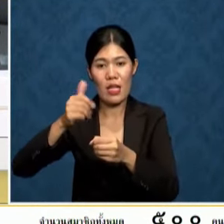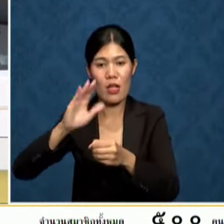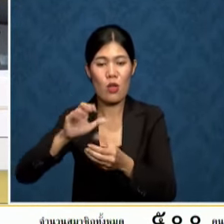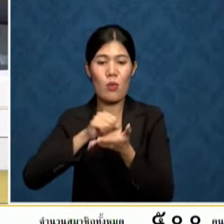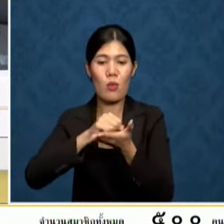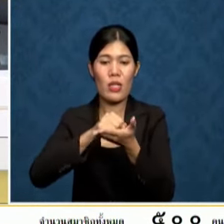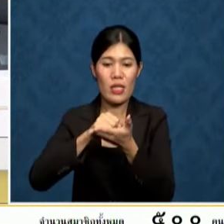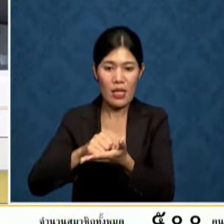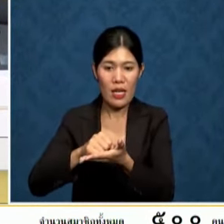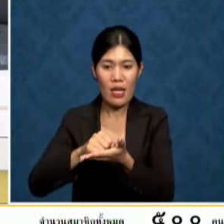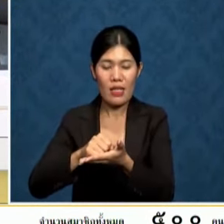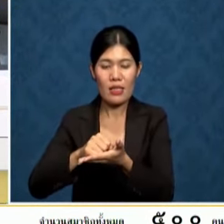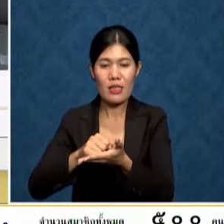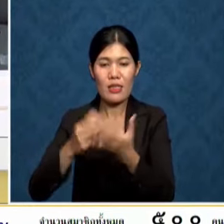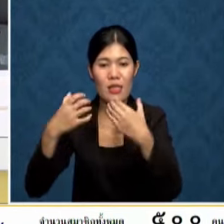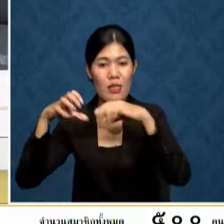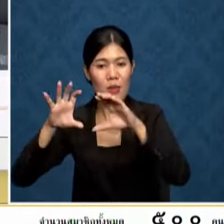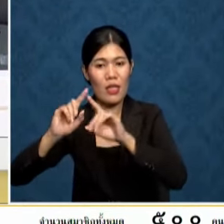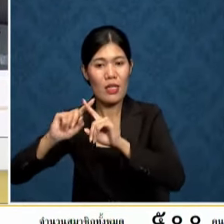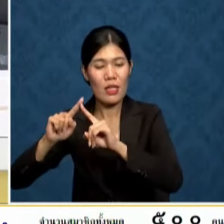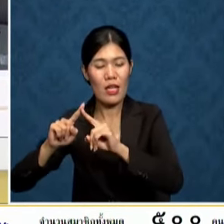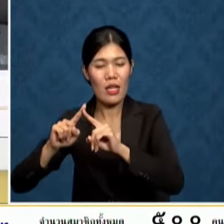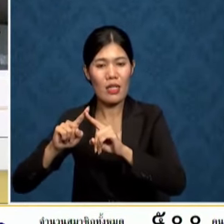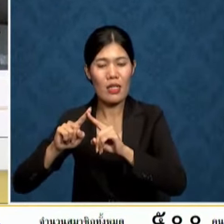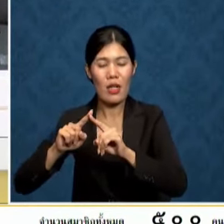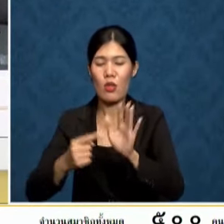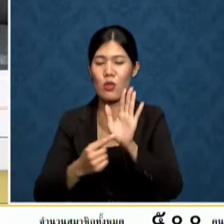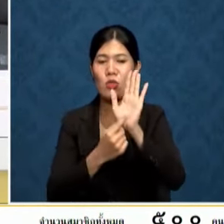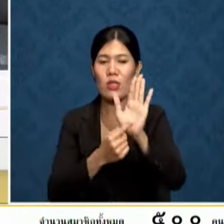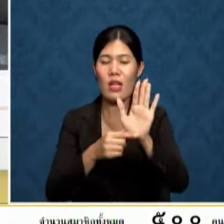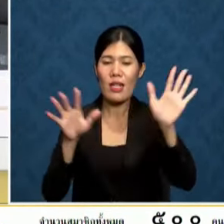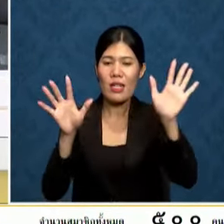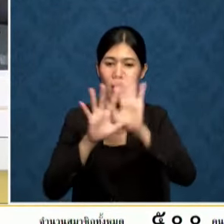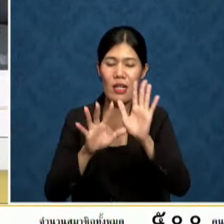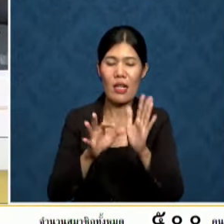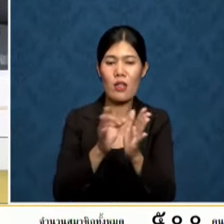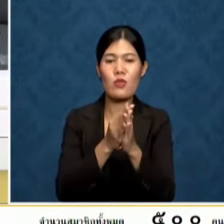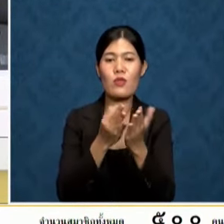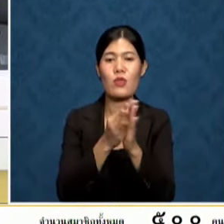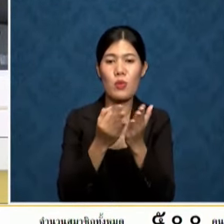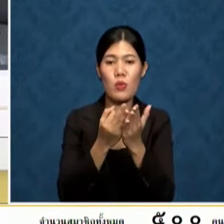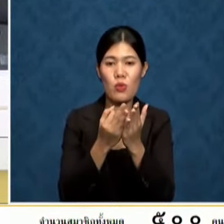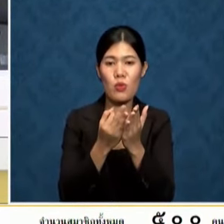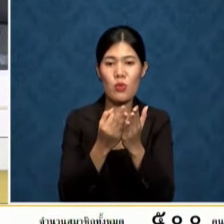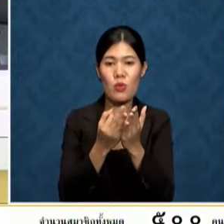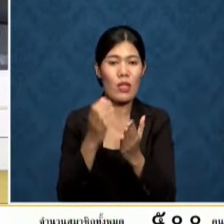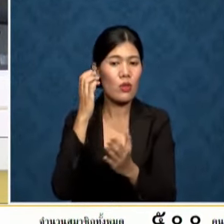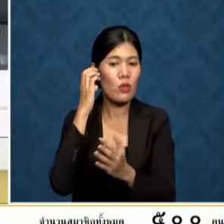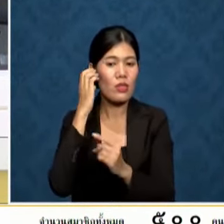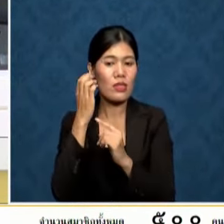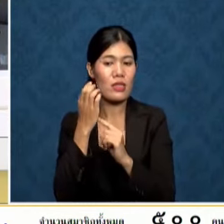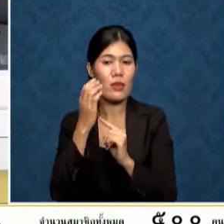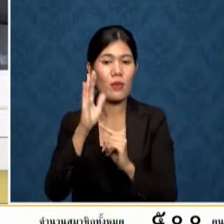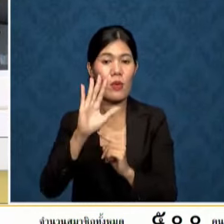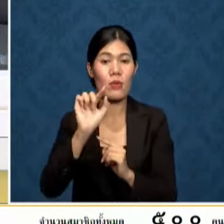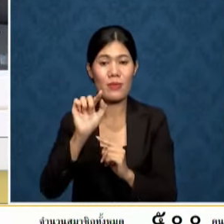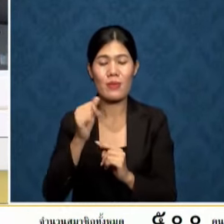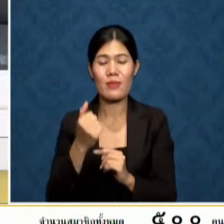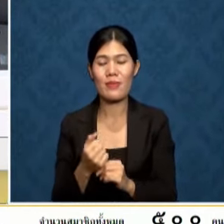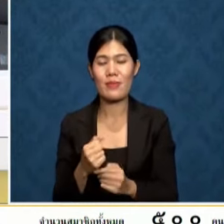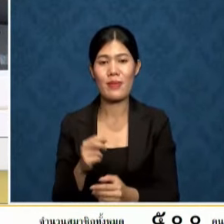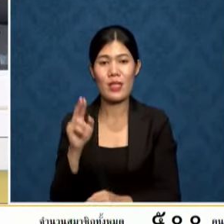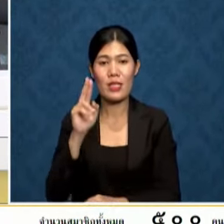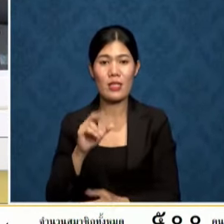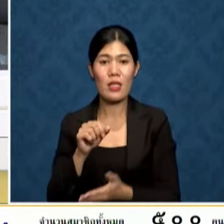จะมีไนอินเหมือนกับเวลาที่เราใช้ Facebookนี่แหละครับที่มันจะสามารถยืนยันตัวตนของเราได้ในโทรศัพท์มือถือและเราสามารถไปใช้บริการ